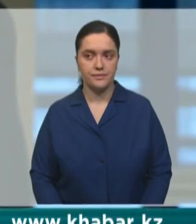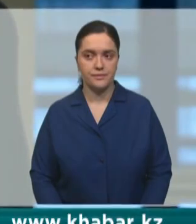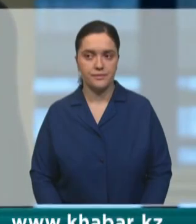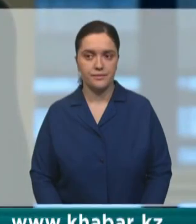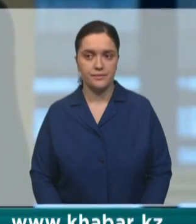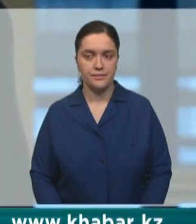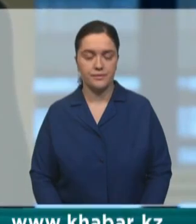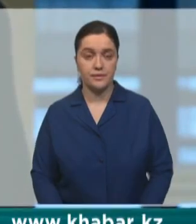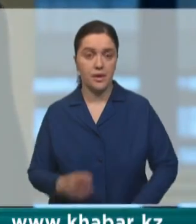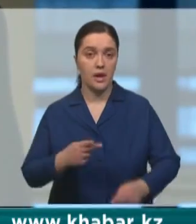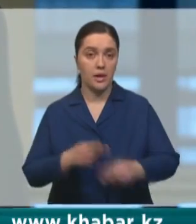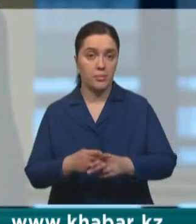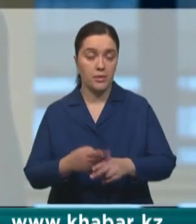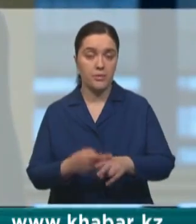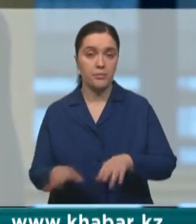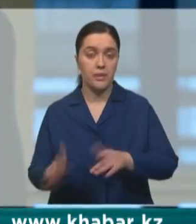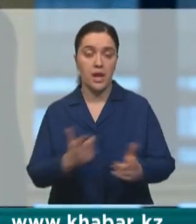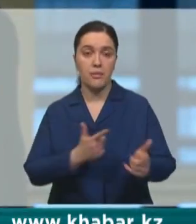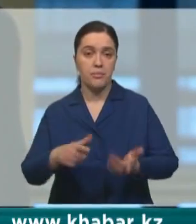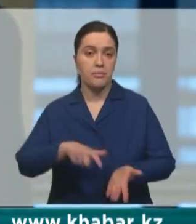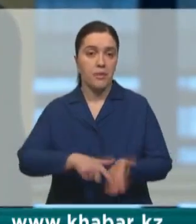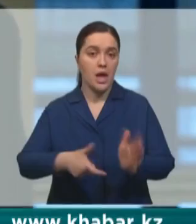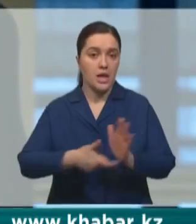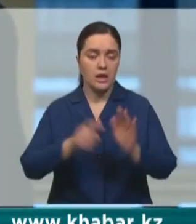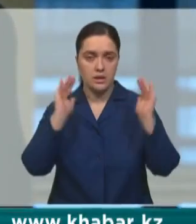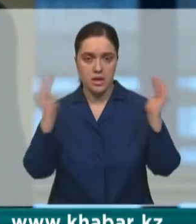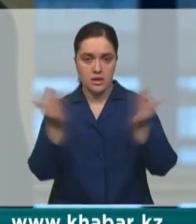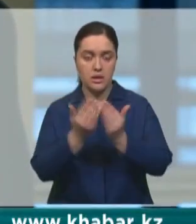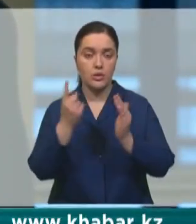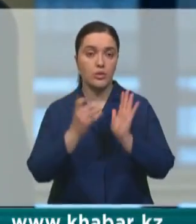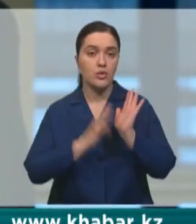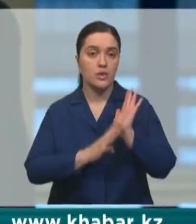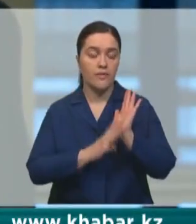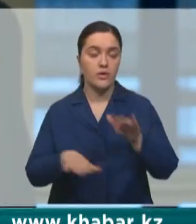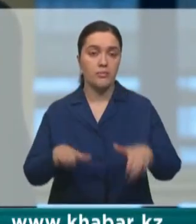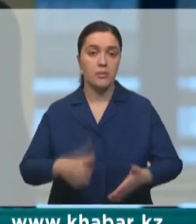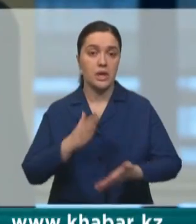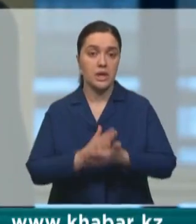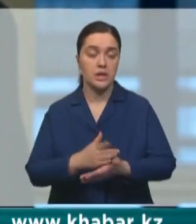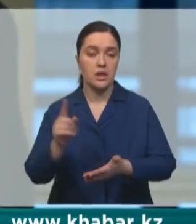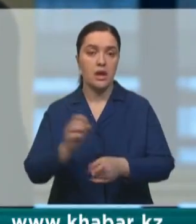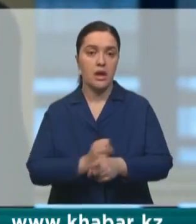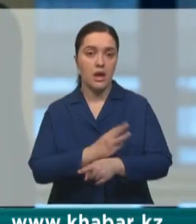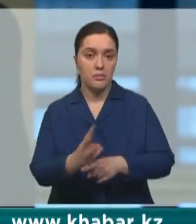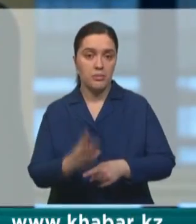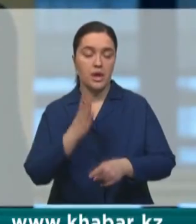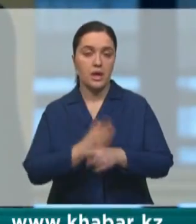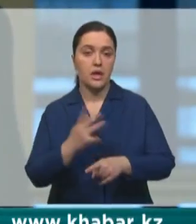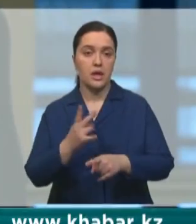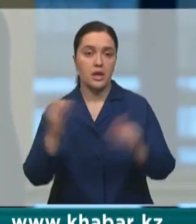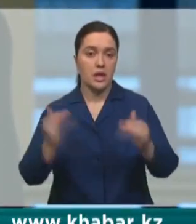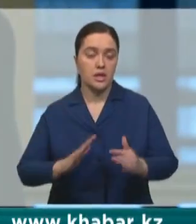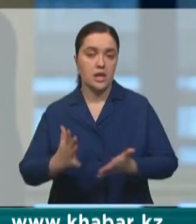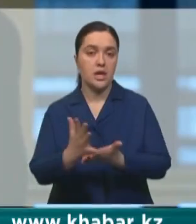В профилактических мерах подготовлены палаты-изоляторы на 190 мест. Все стационары обеспечены неснижаемым